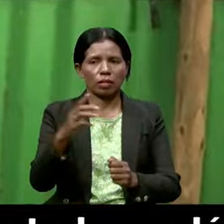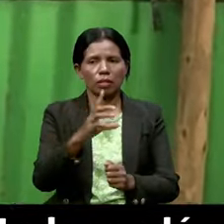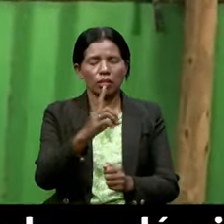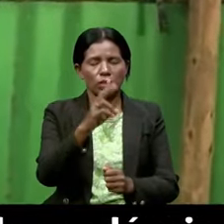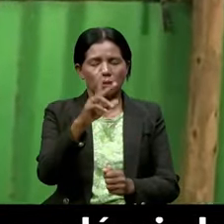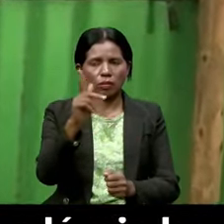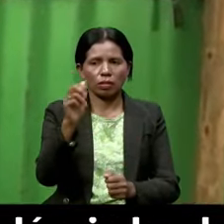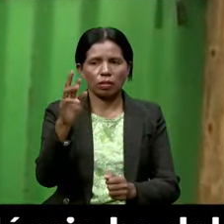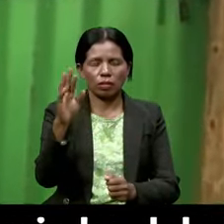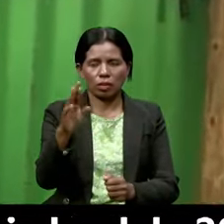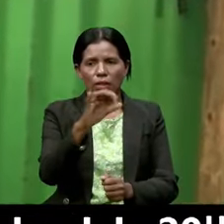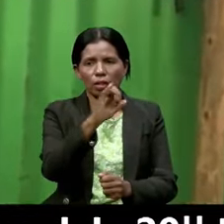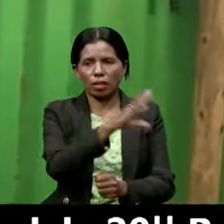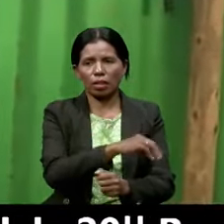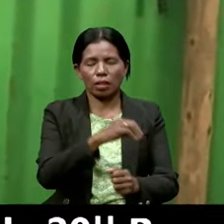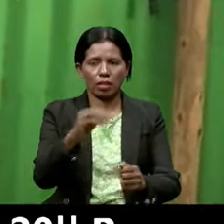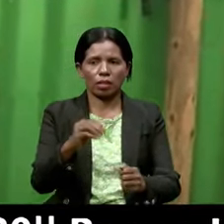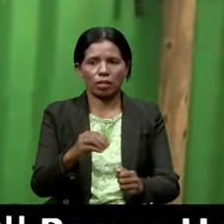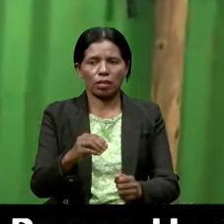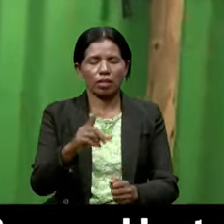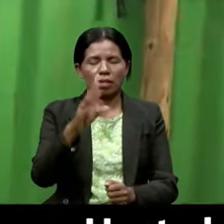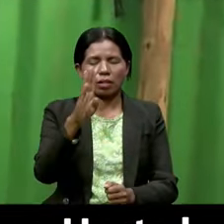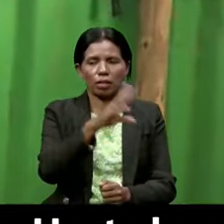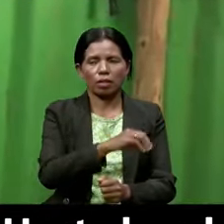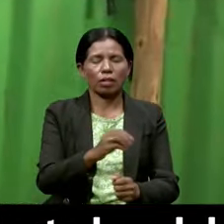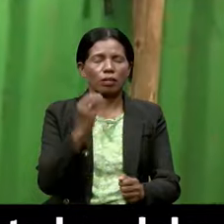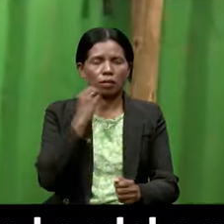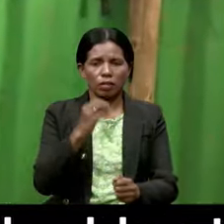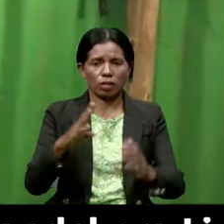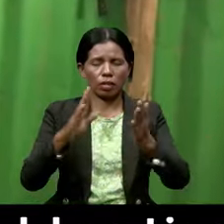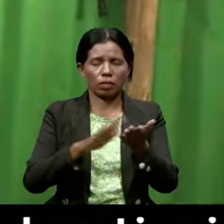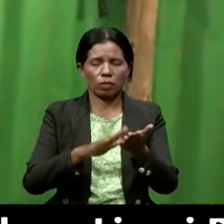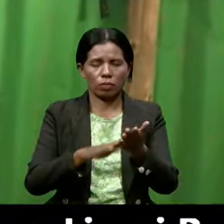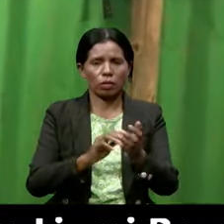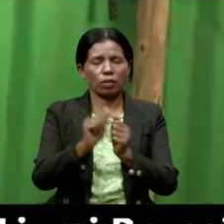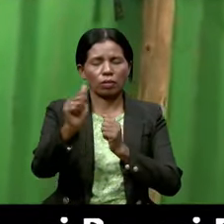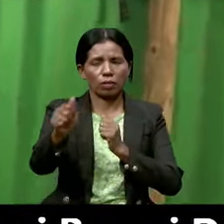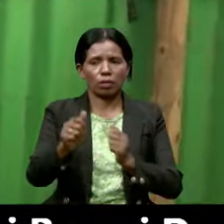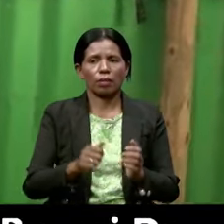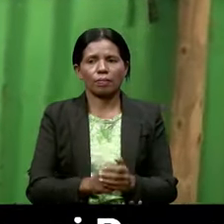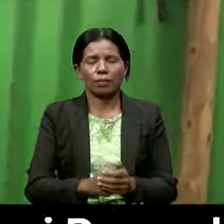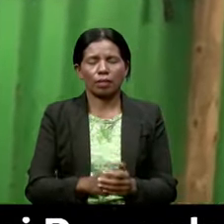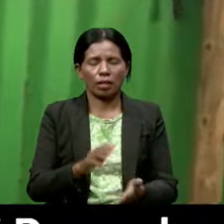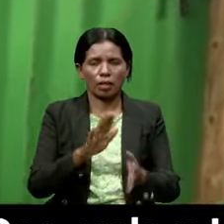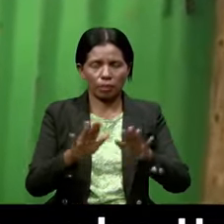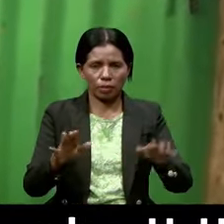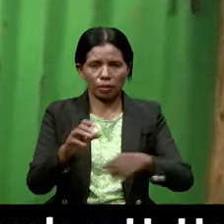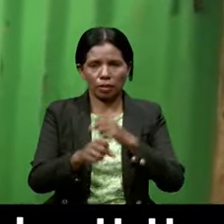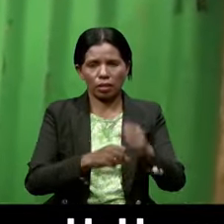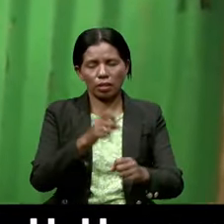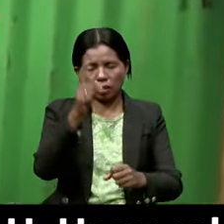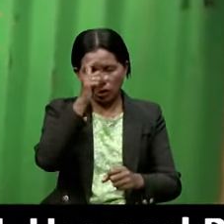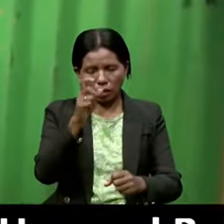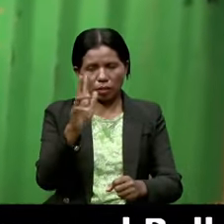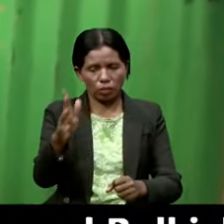tukurai e be fide ha le bluli ne e ne bla bar sira tin antolo batina ne ba hene ba